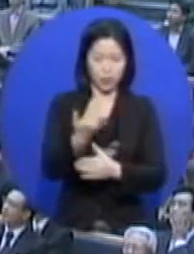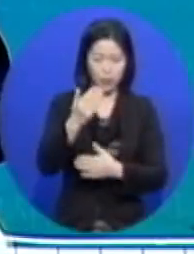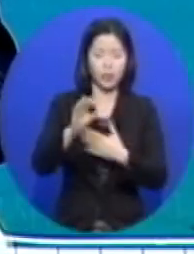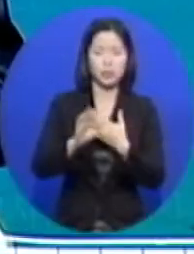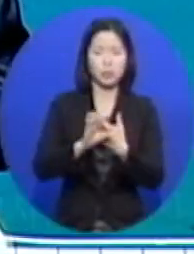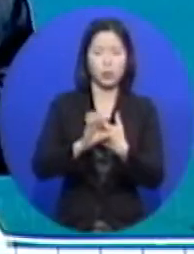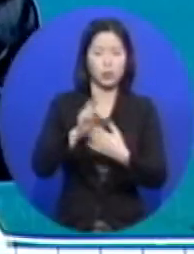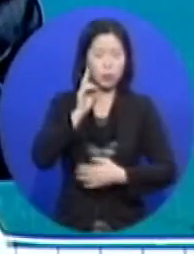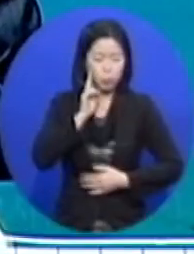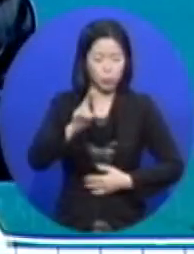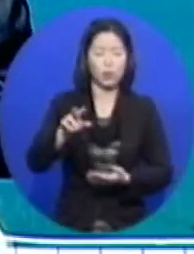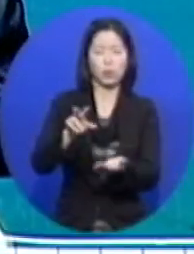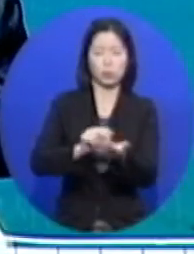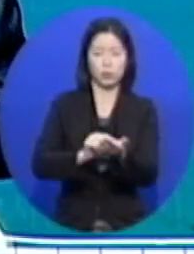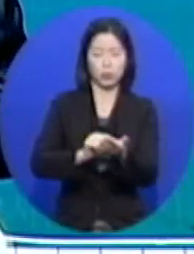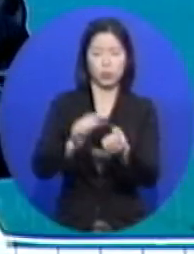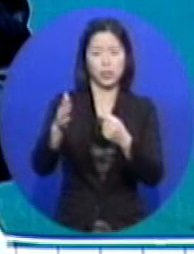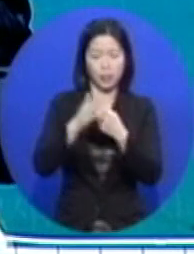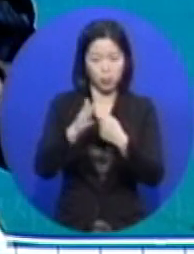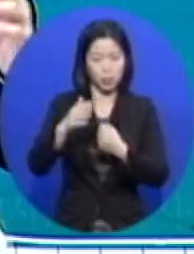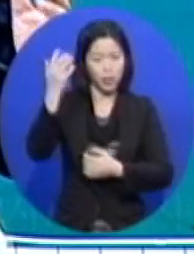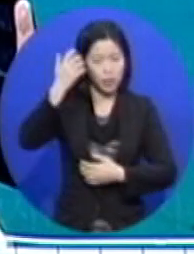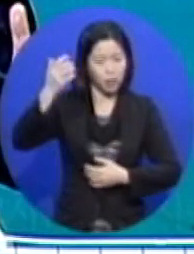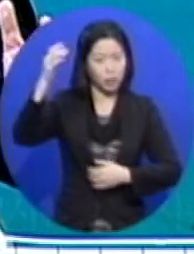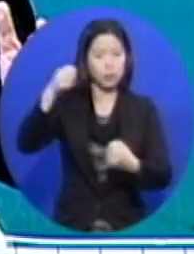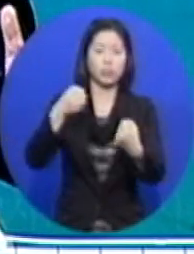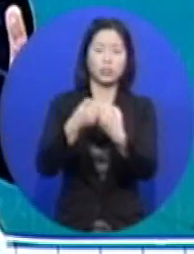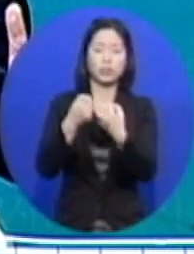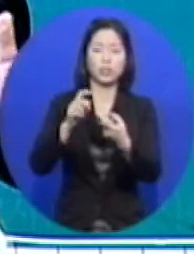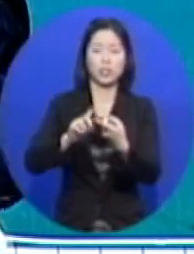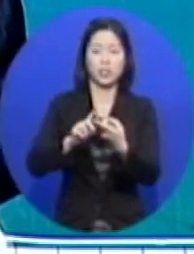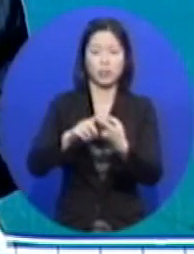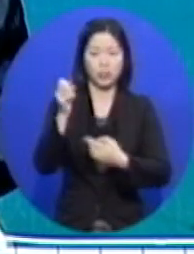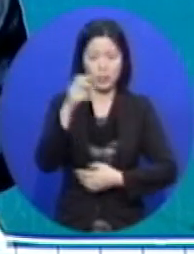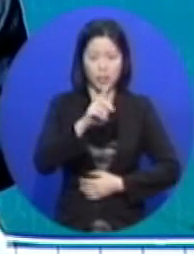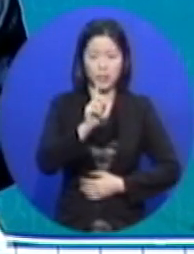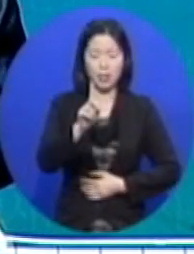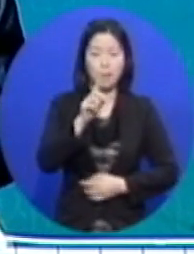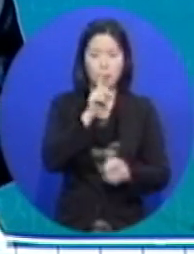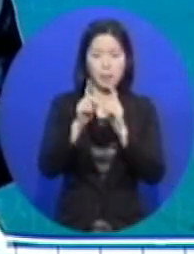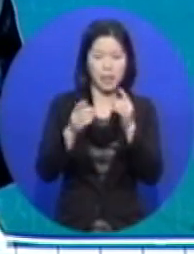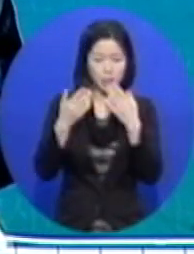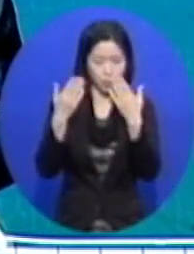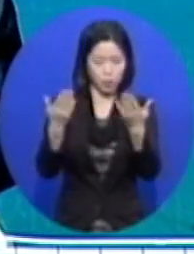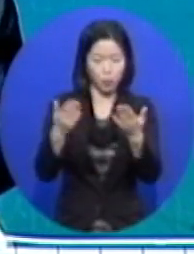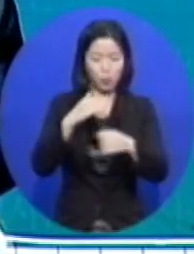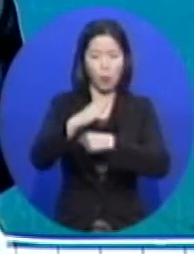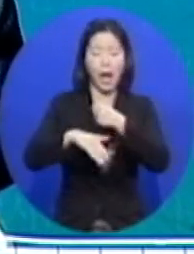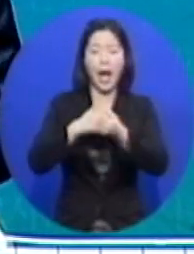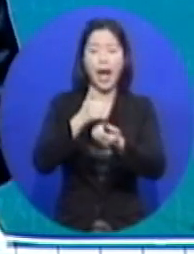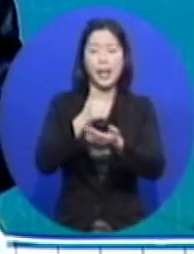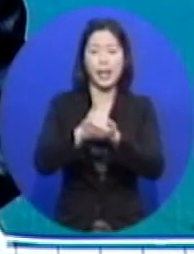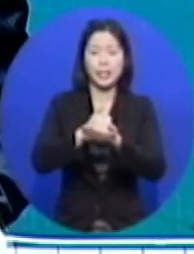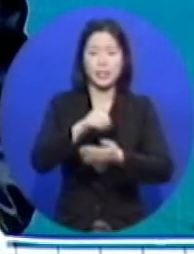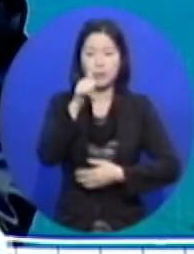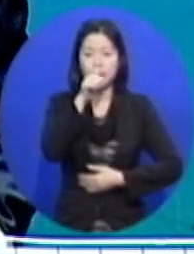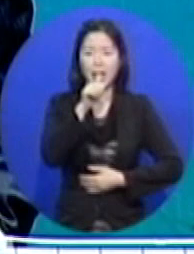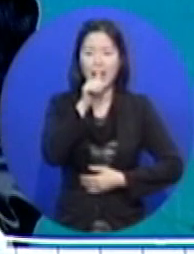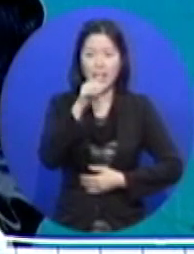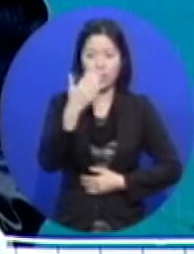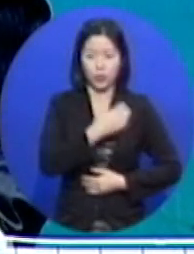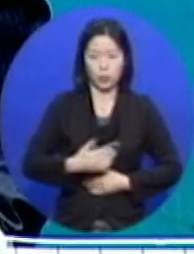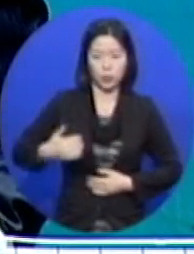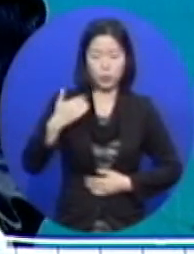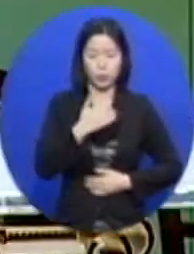그래서 영적 전쟁에 대해서 다시 한번 말씀을 드리고 그리고 하나님의 전신갑주 에 대해서 설명을 드리는